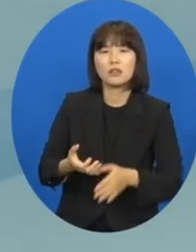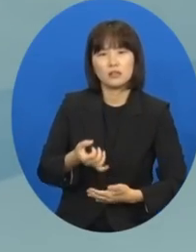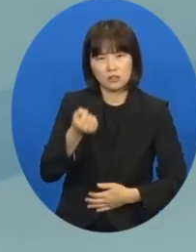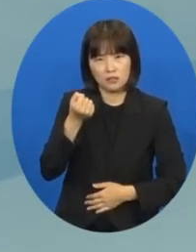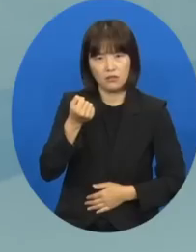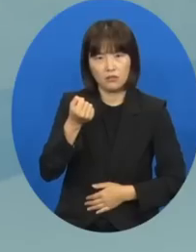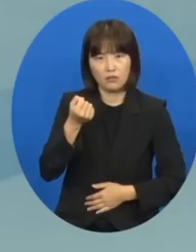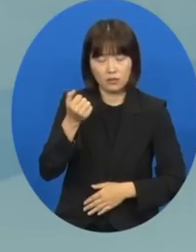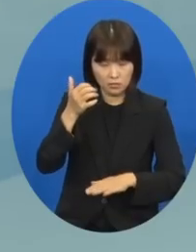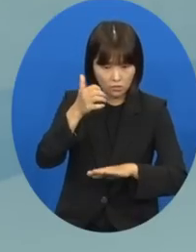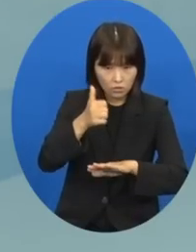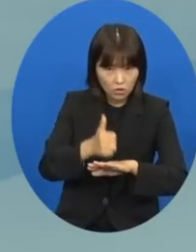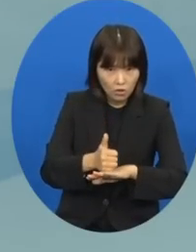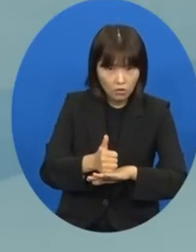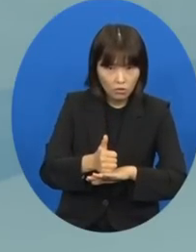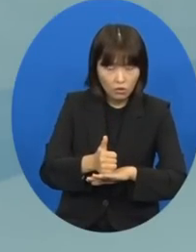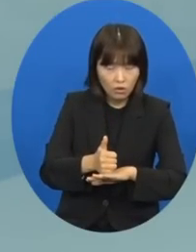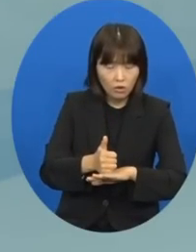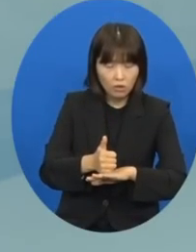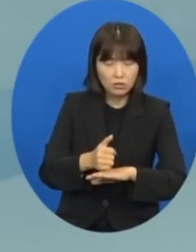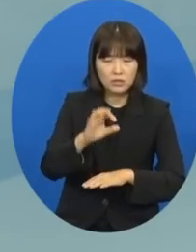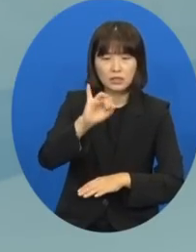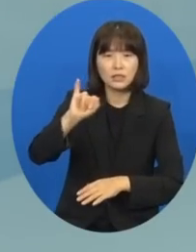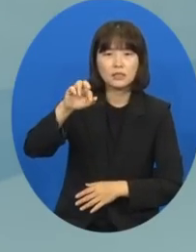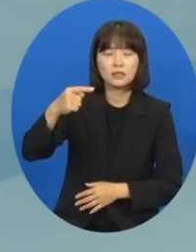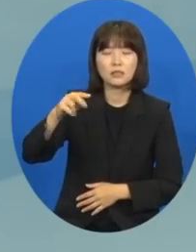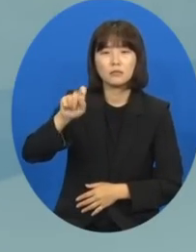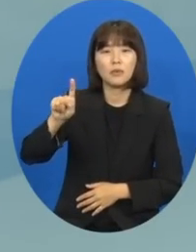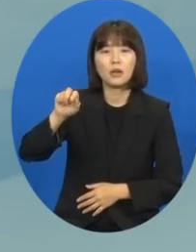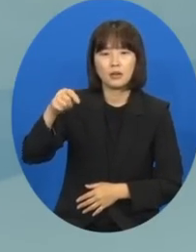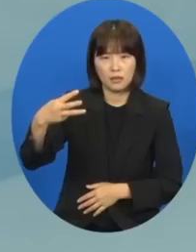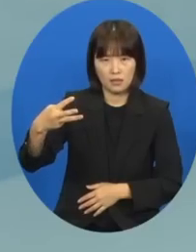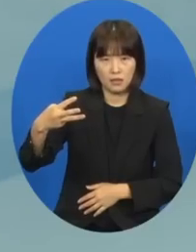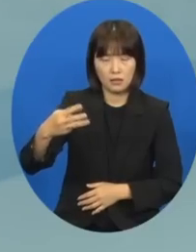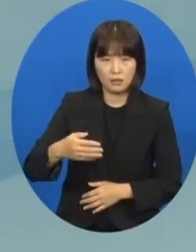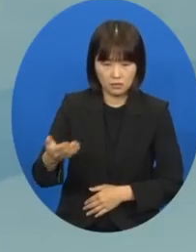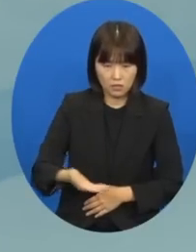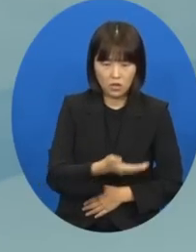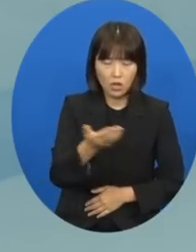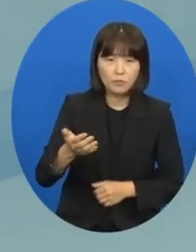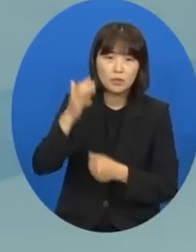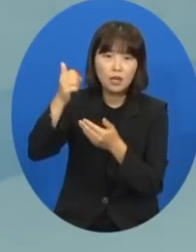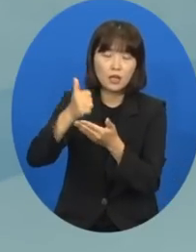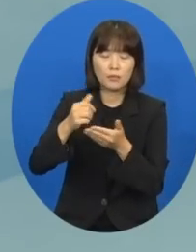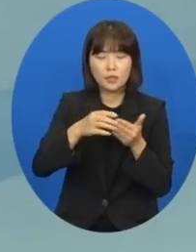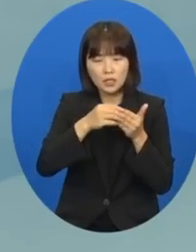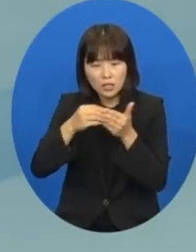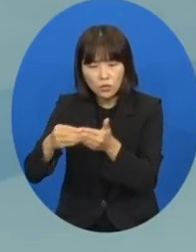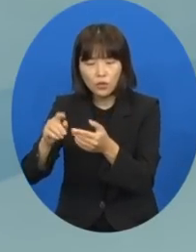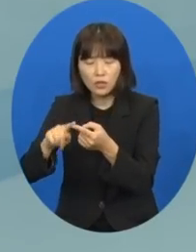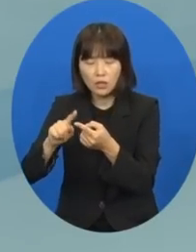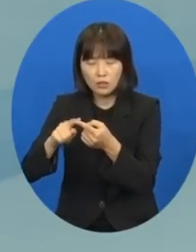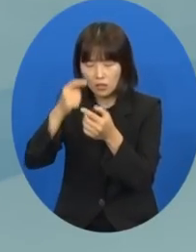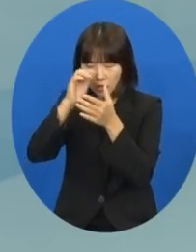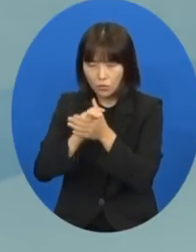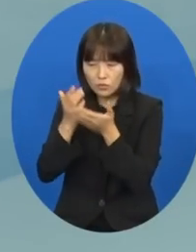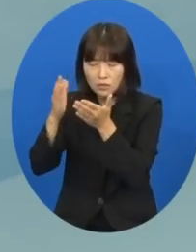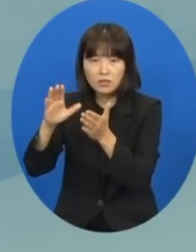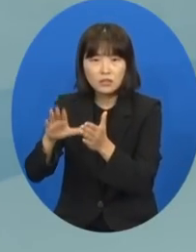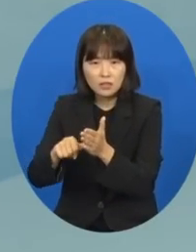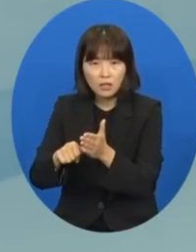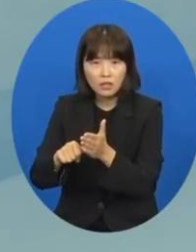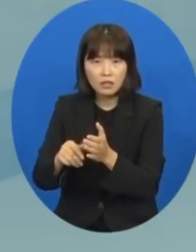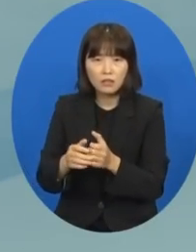결과는 이스마엘입니다. 오늘 여러분들이 하나님의 인도하심을 구하실 때에 어느 쪽이 내게